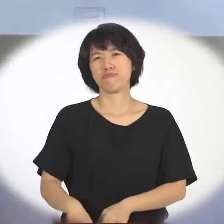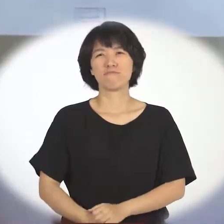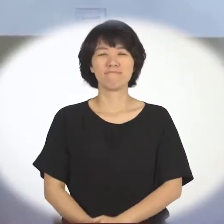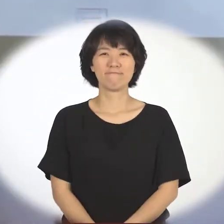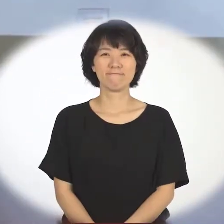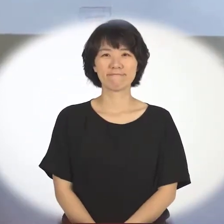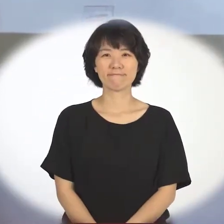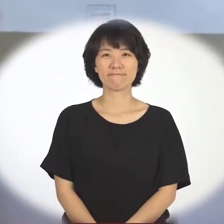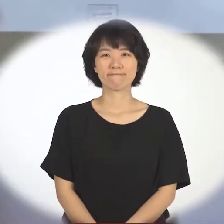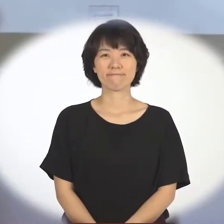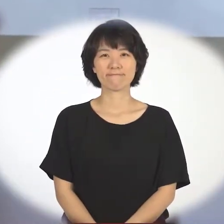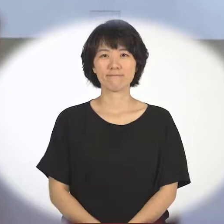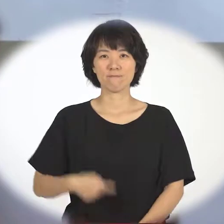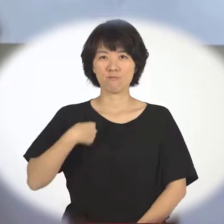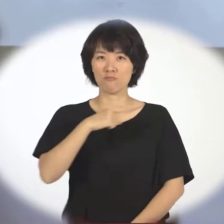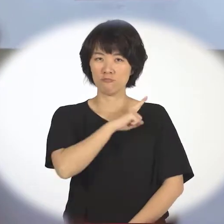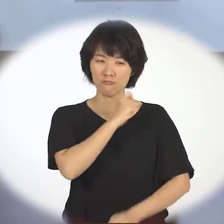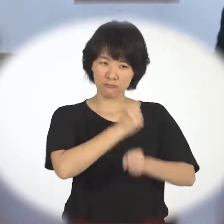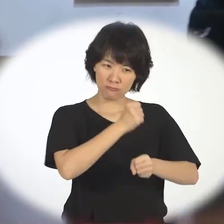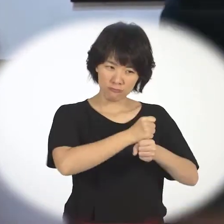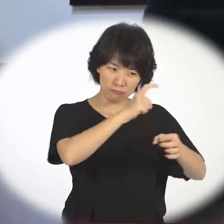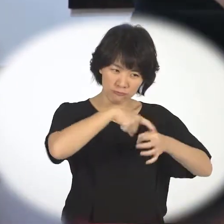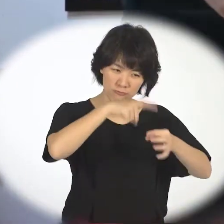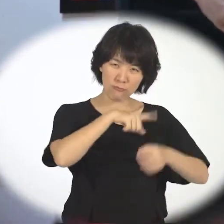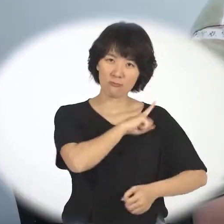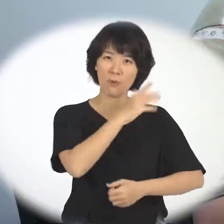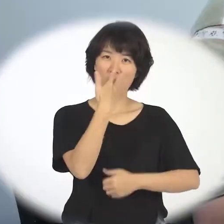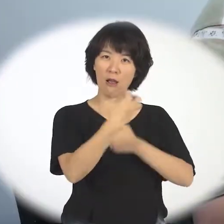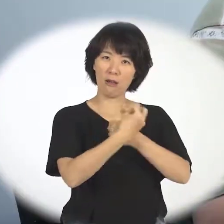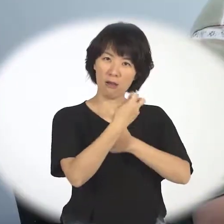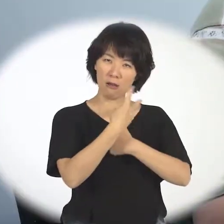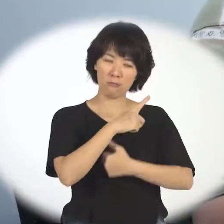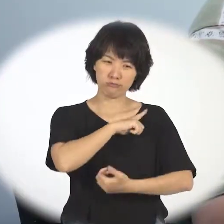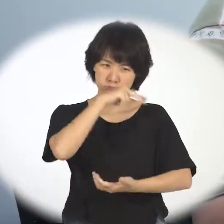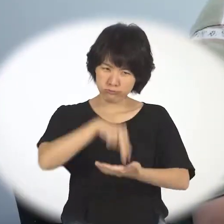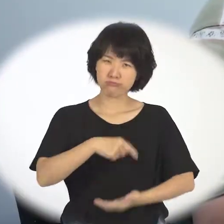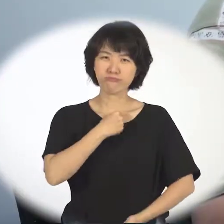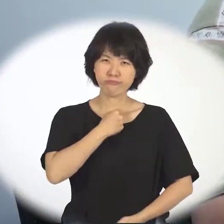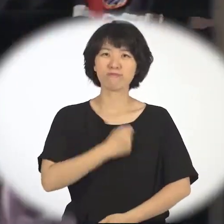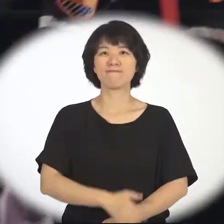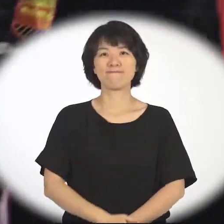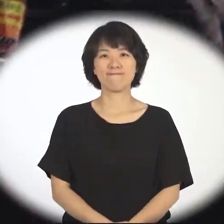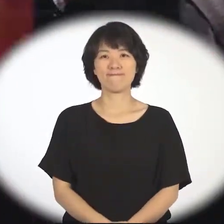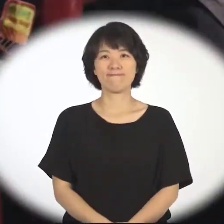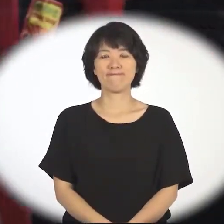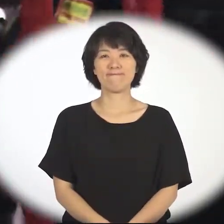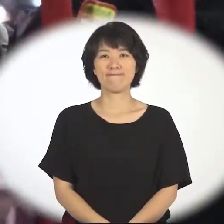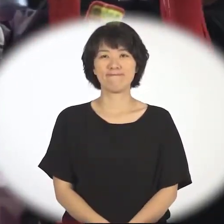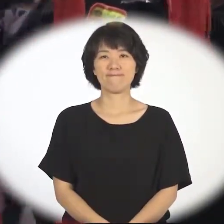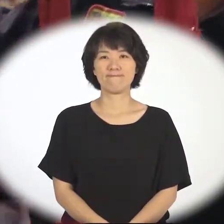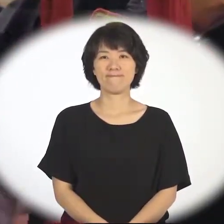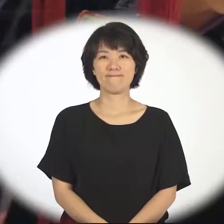啊。自己养活自己，独立自主的工作。